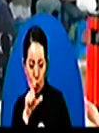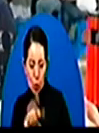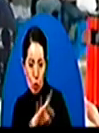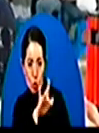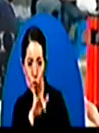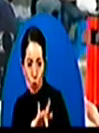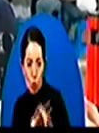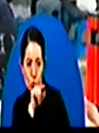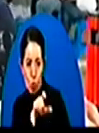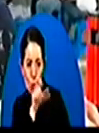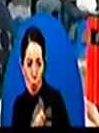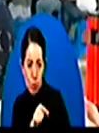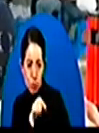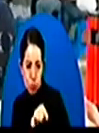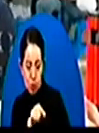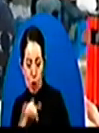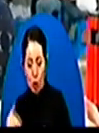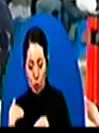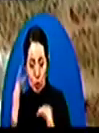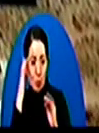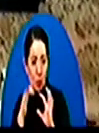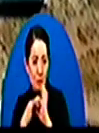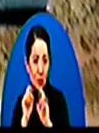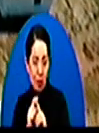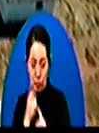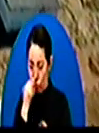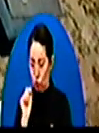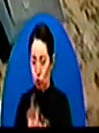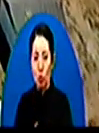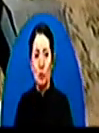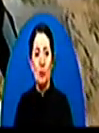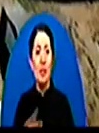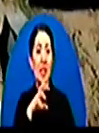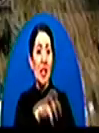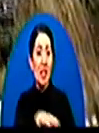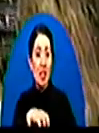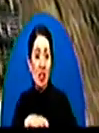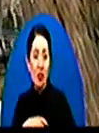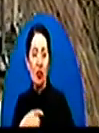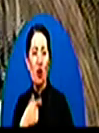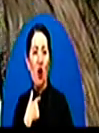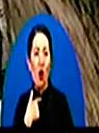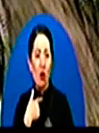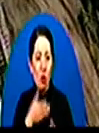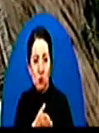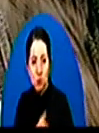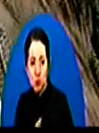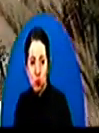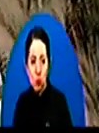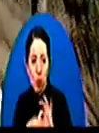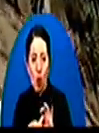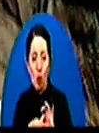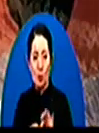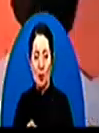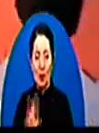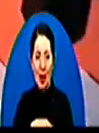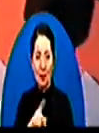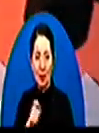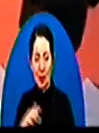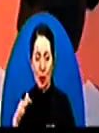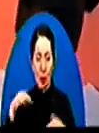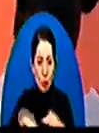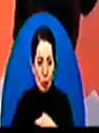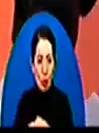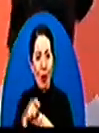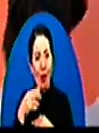гэдэг нь бол маш их чухал зүйл гэж миний хувьд бодож байгаа. Гэр хорооллыг инженерийн шугам сүлжээнд холбох ажил, дархан захын урд талын автоцам дагуурх нүхэн гарц,